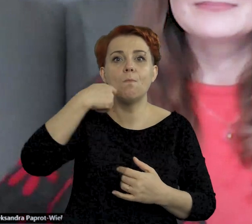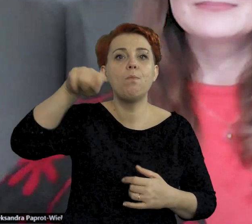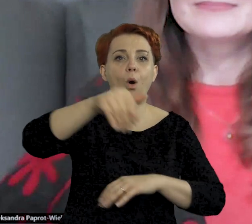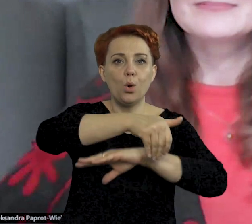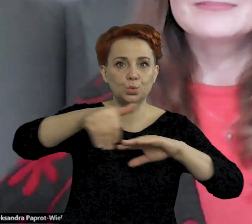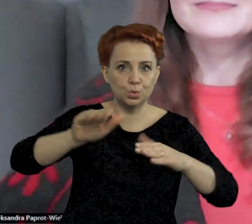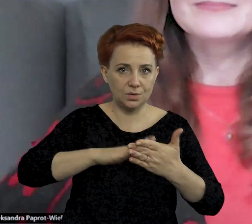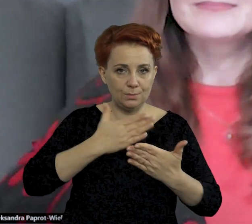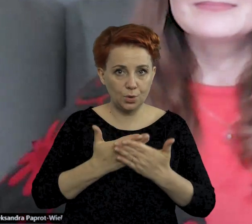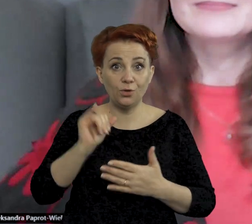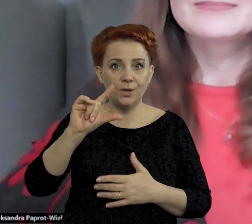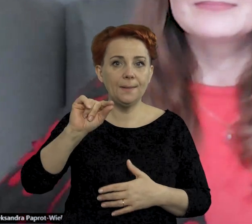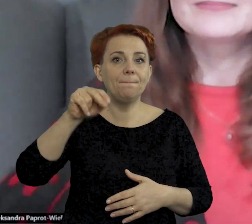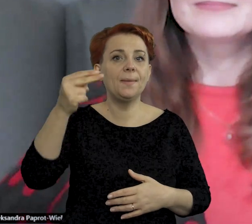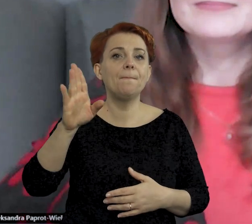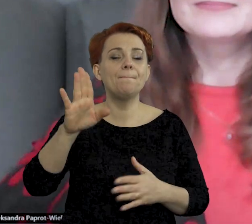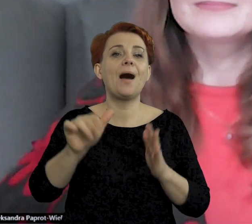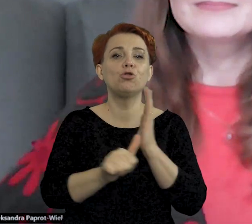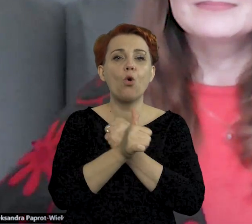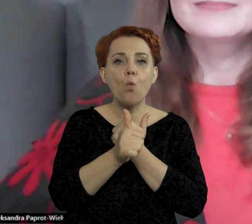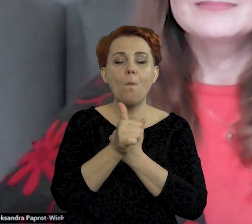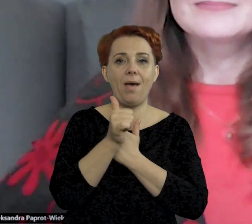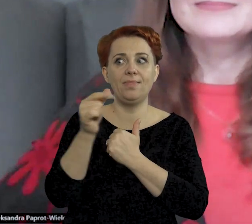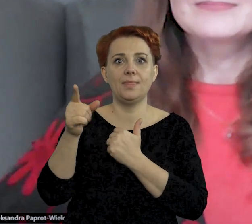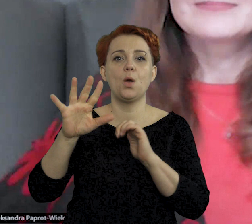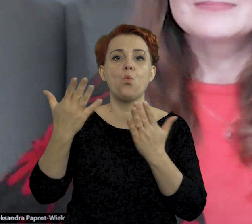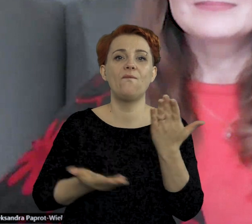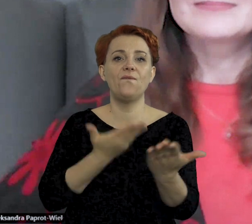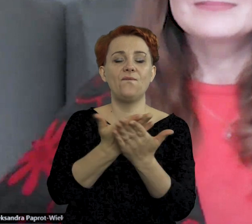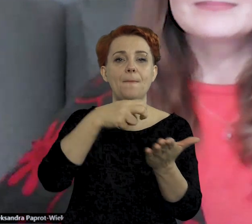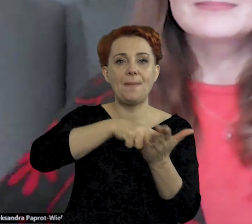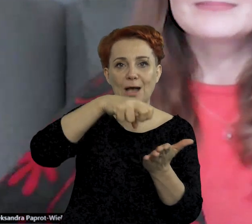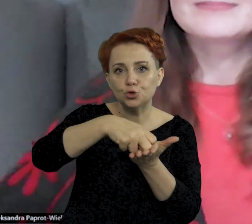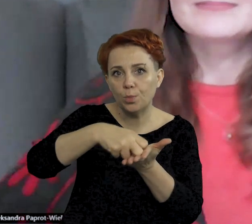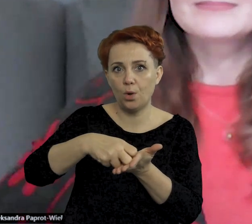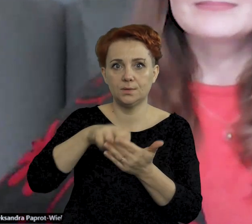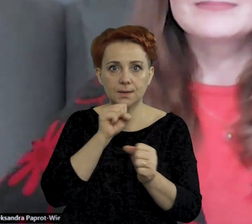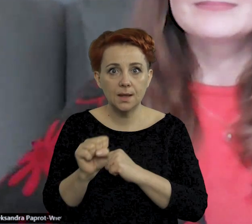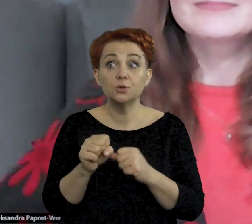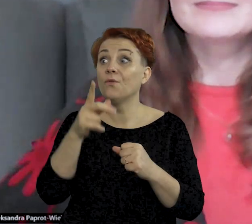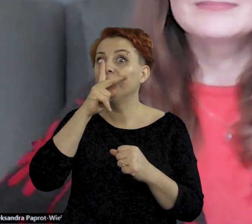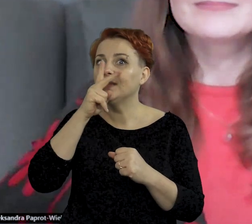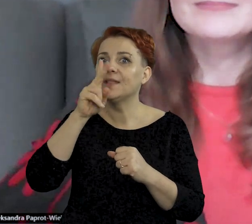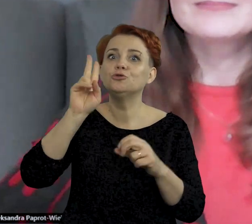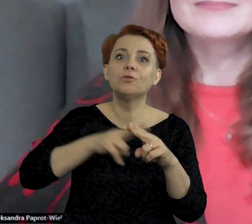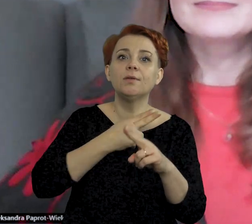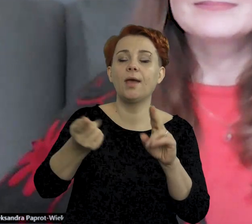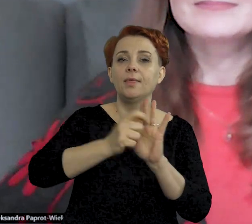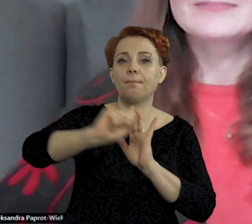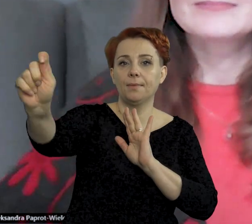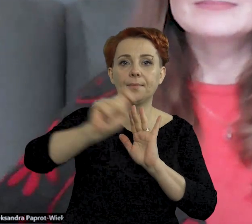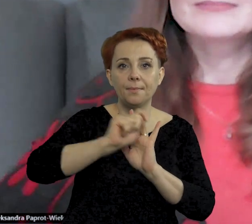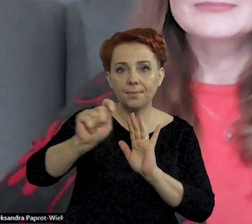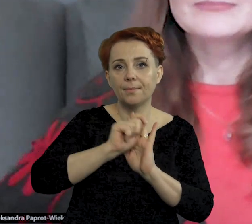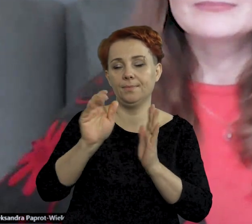to IPN często ma dokumenty dotyczące wniosków paszportowych, co nam pokazuje momenty, okresy, kiedy ta osoba